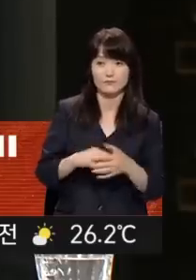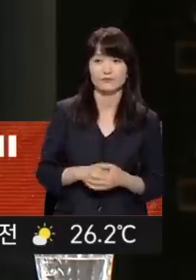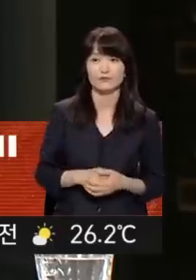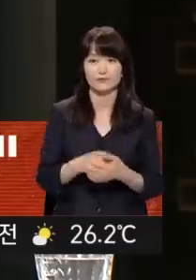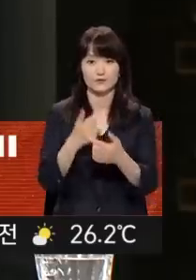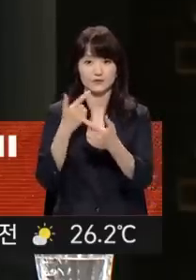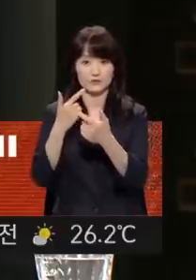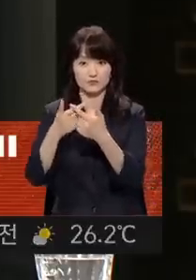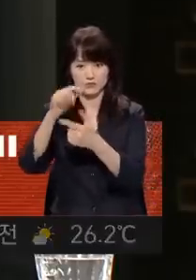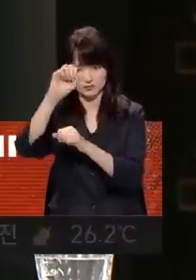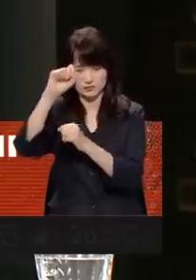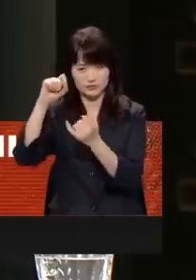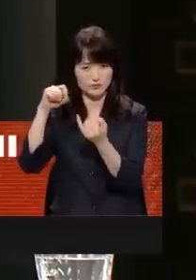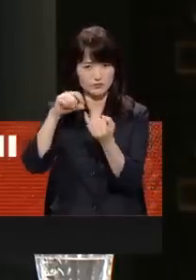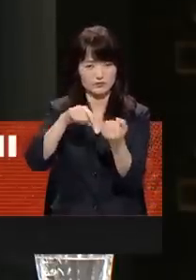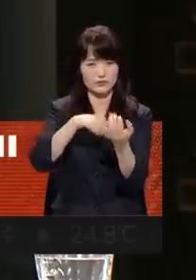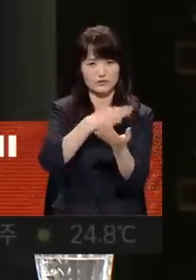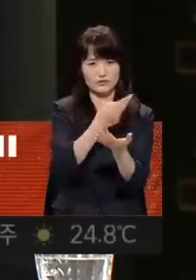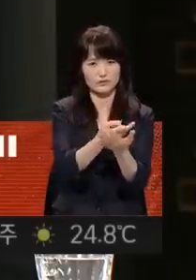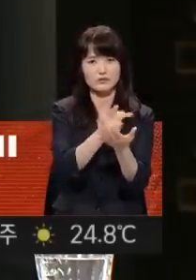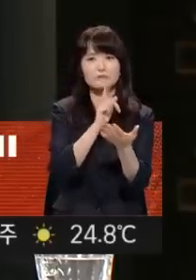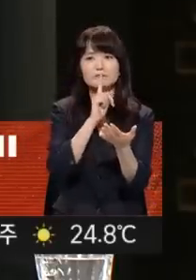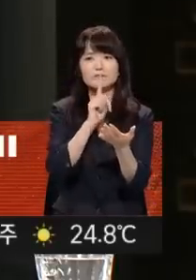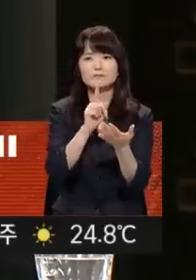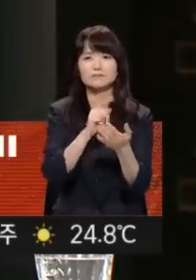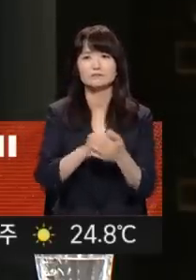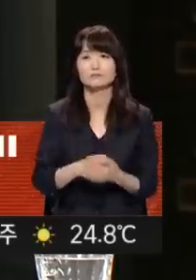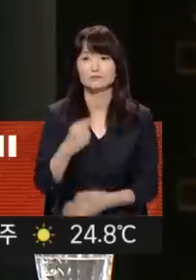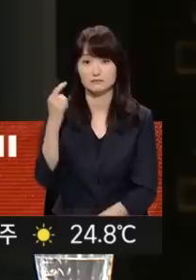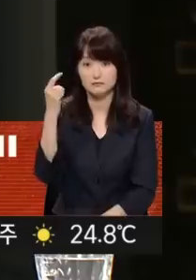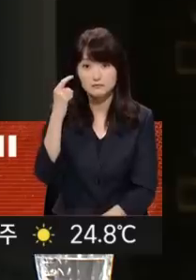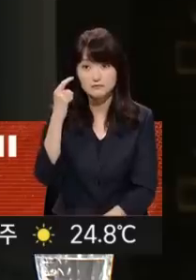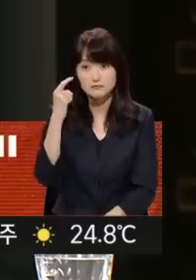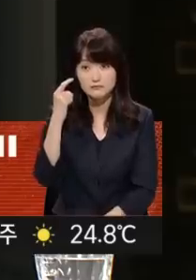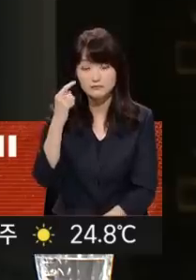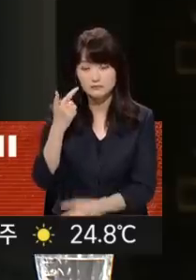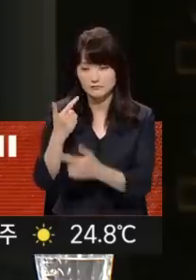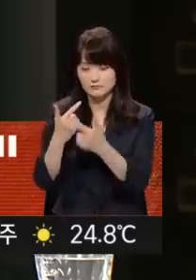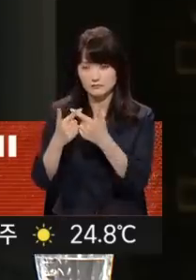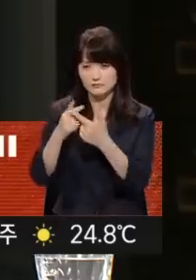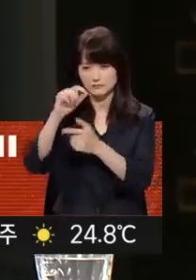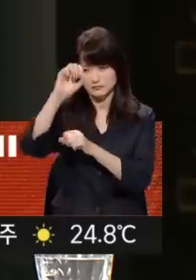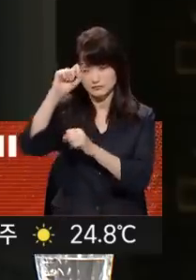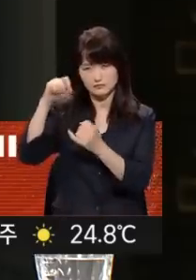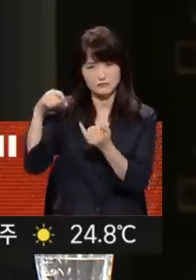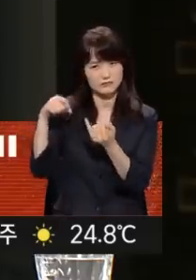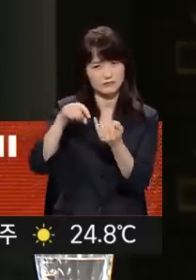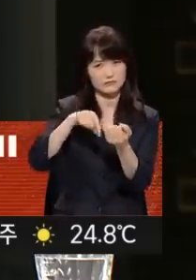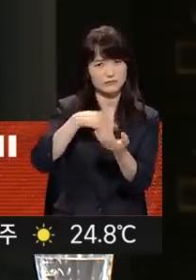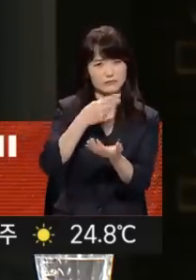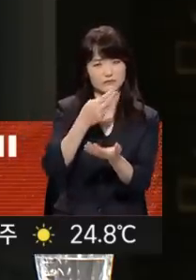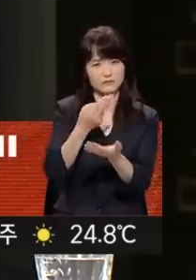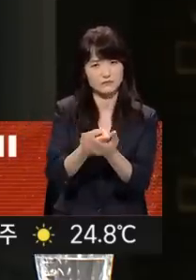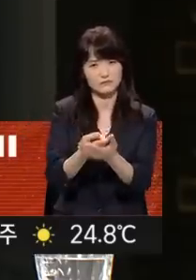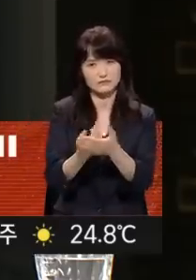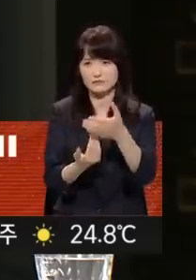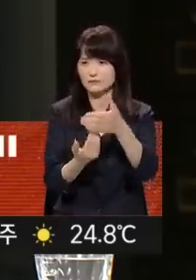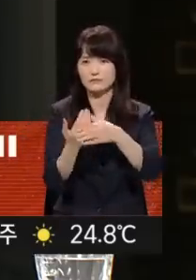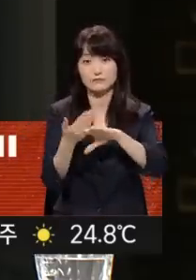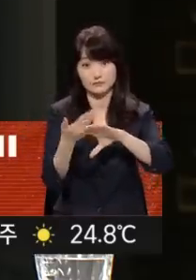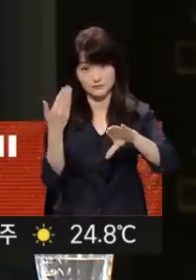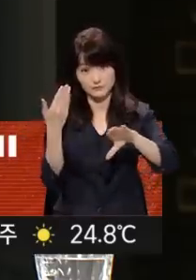부산 돌려차기 사건을 언급을 하셨는데 일단 뭐 들으신 것처럼 부산 돌려차기 사건과는 약간 좀 결이 다르다는 생각을 좀